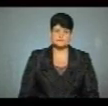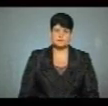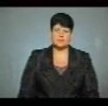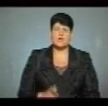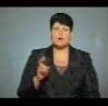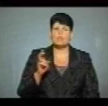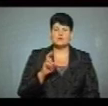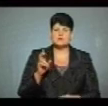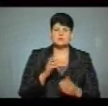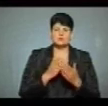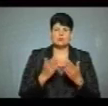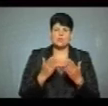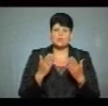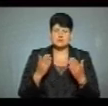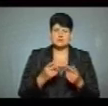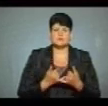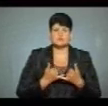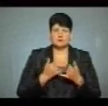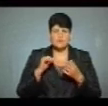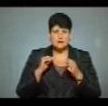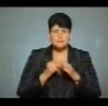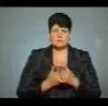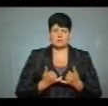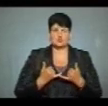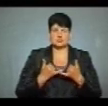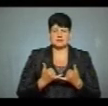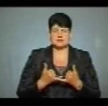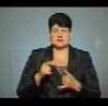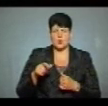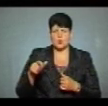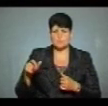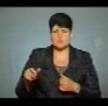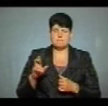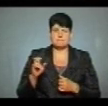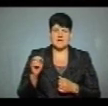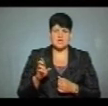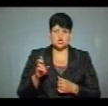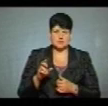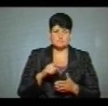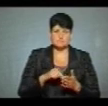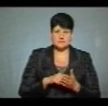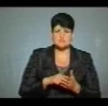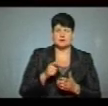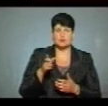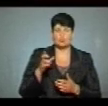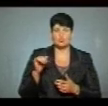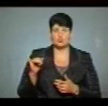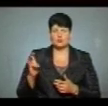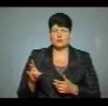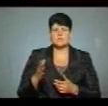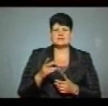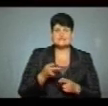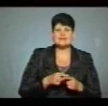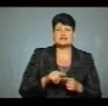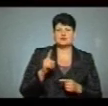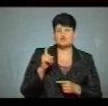Бережанському краєзнавчому музеї вшанували пам'ять почесних громадян міста Бережани Степана Дудера і Михайла Любуня. Це сота річниця від дня